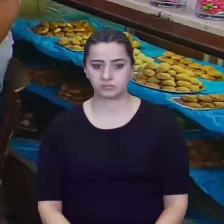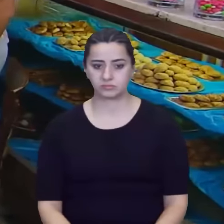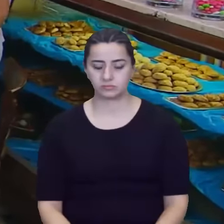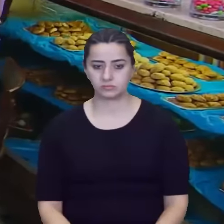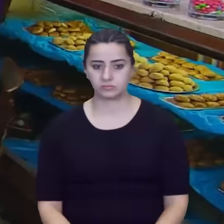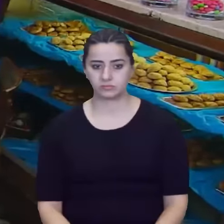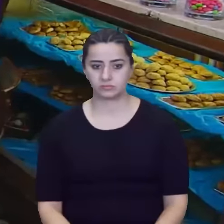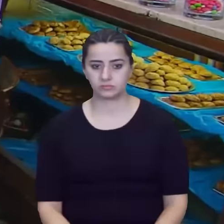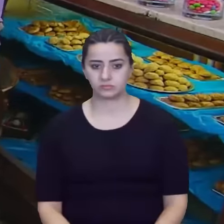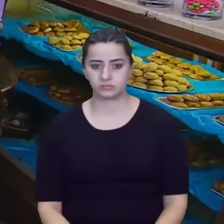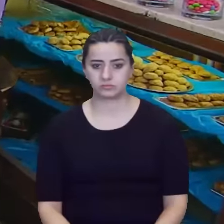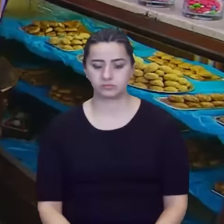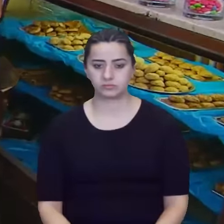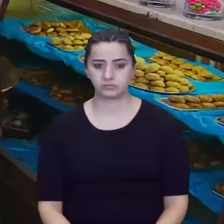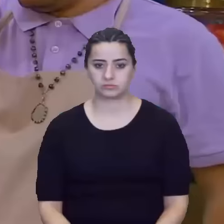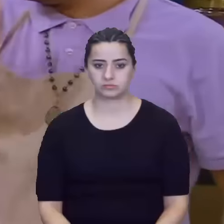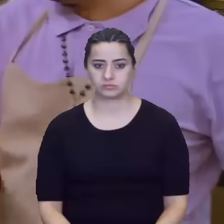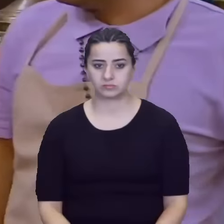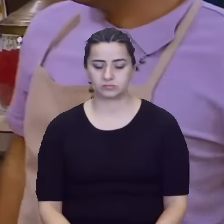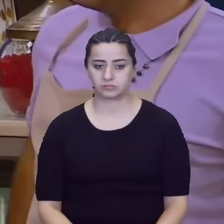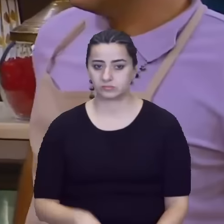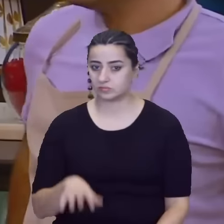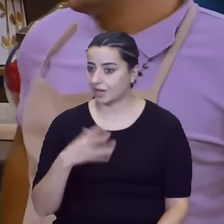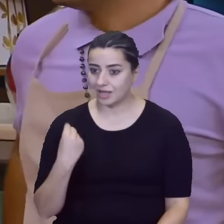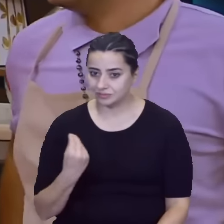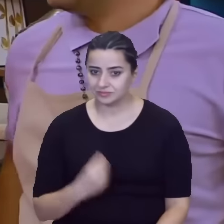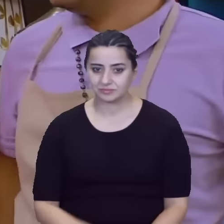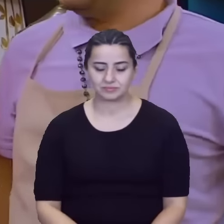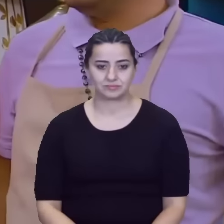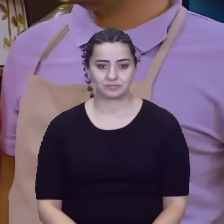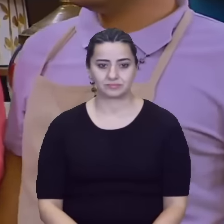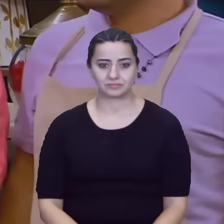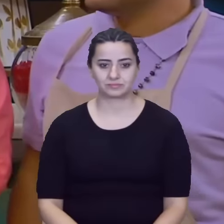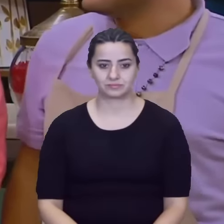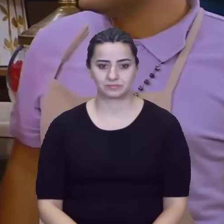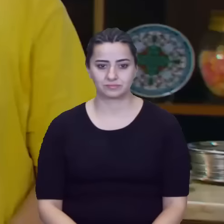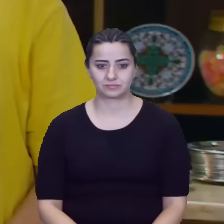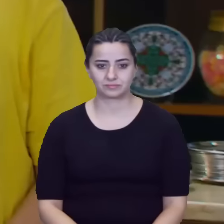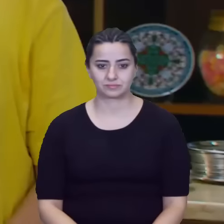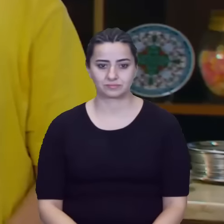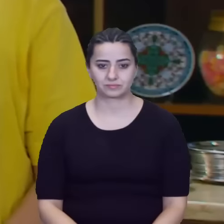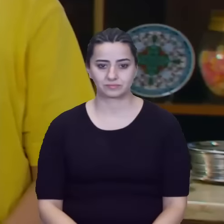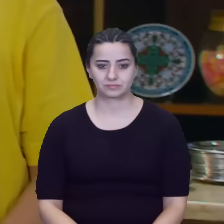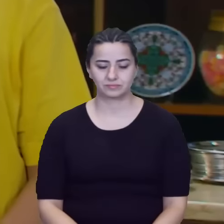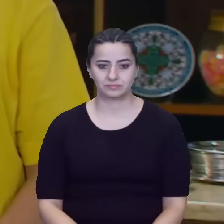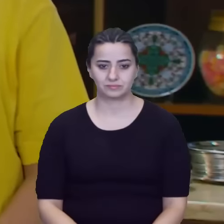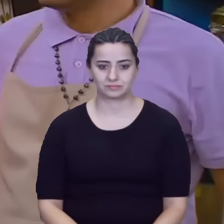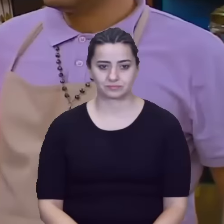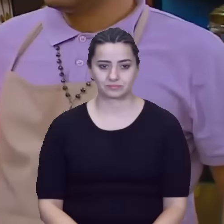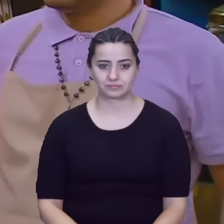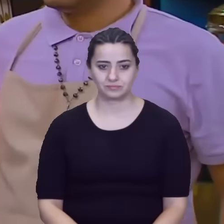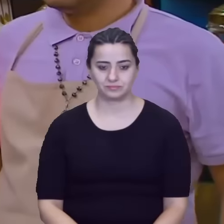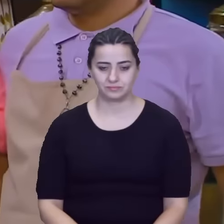yaklaşıyor. Aa, iyi yapıyorsunuz be ya. Gözleri hırkaya ilişince ciddiyetle dikkat